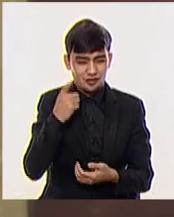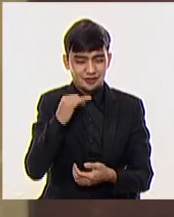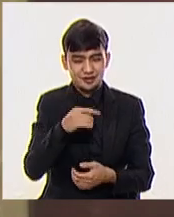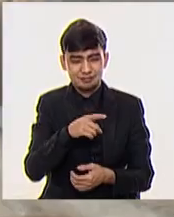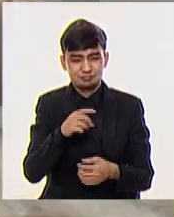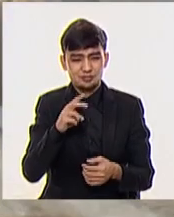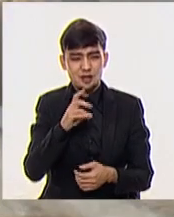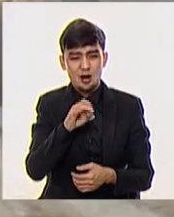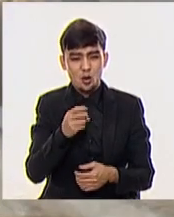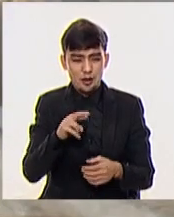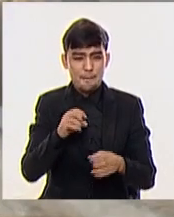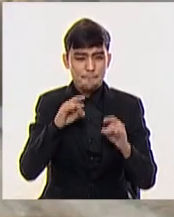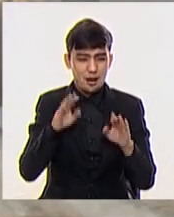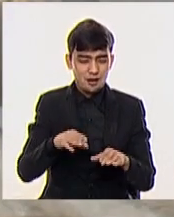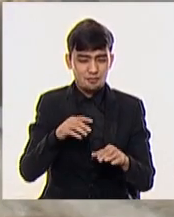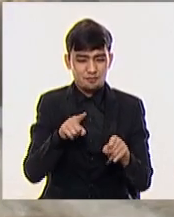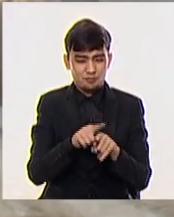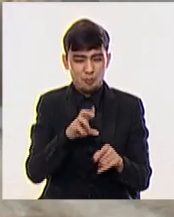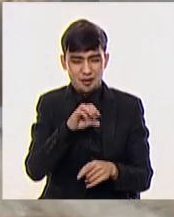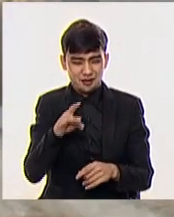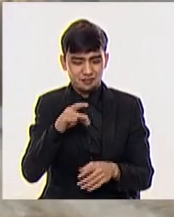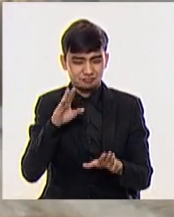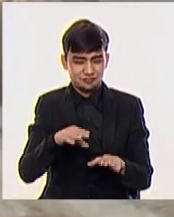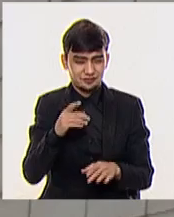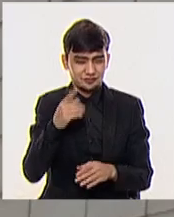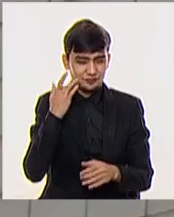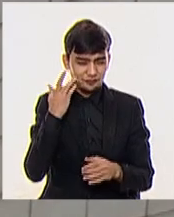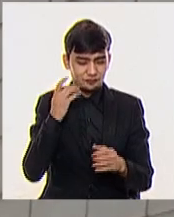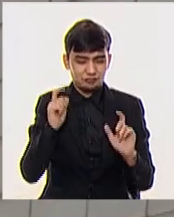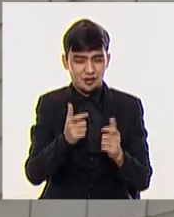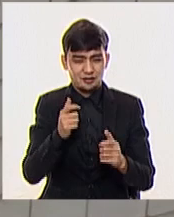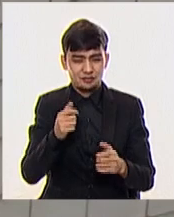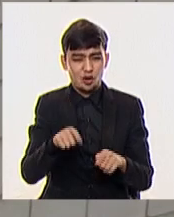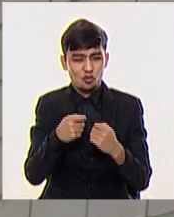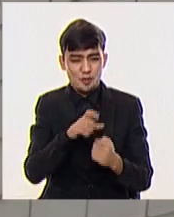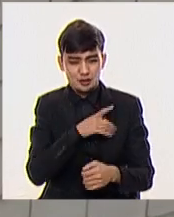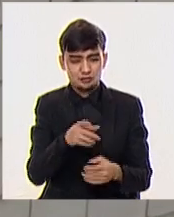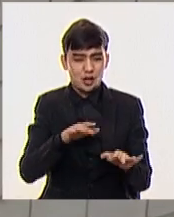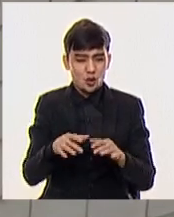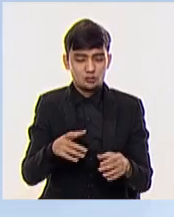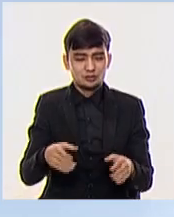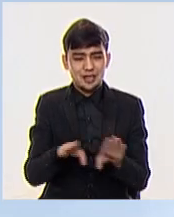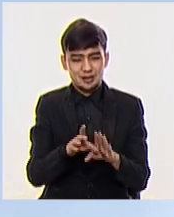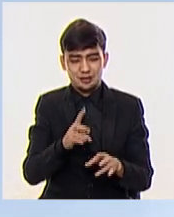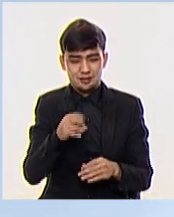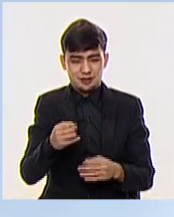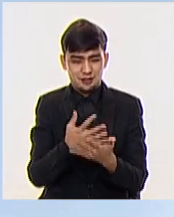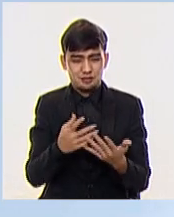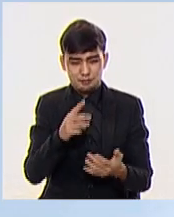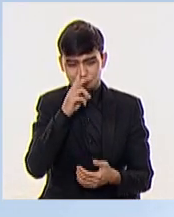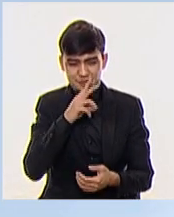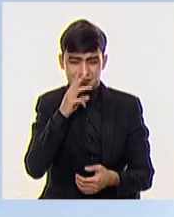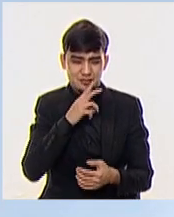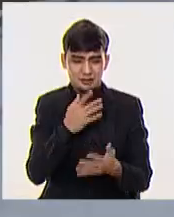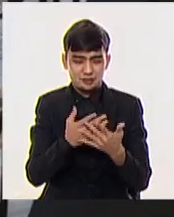караоке-бар неоднократно нарушал карантинные меры. В судебном порядке деятельность заведения хотят приостановить на несколько месяцев.